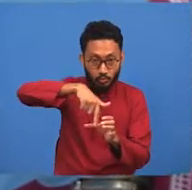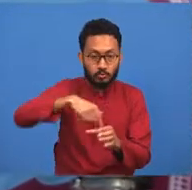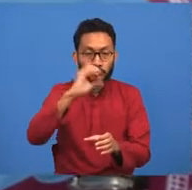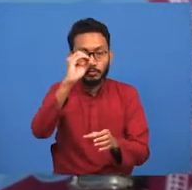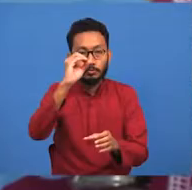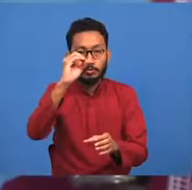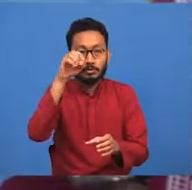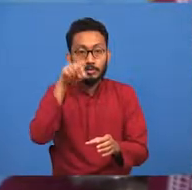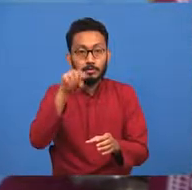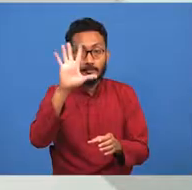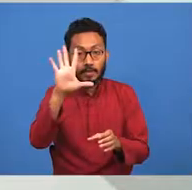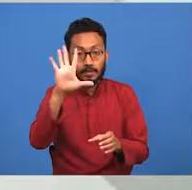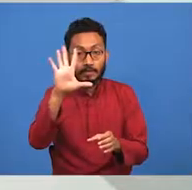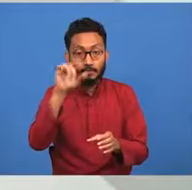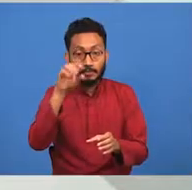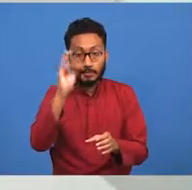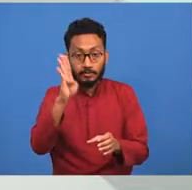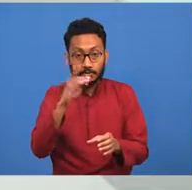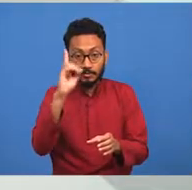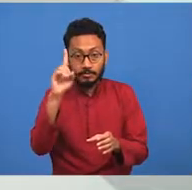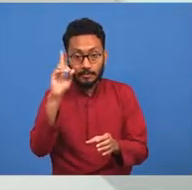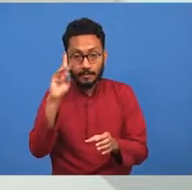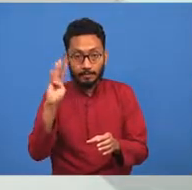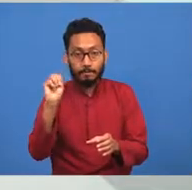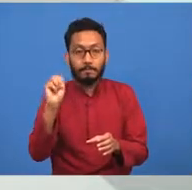mol per dm padu.